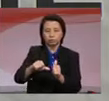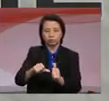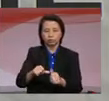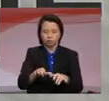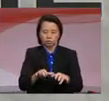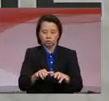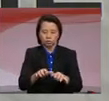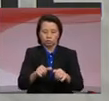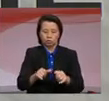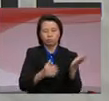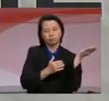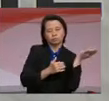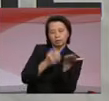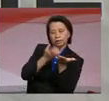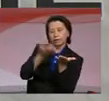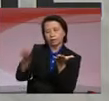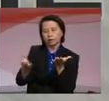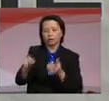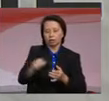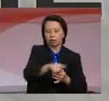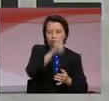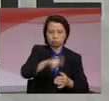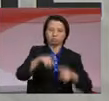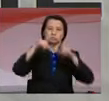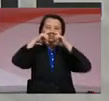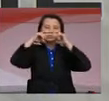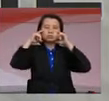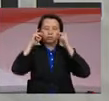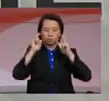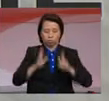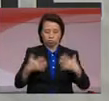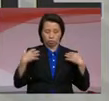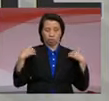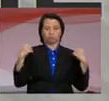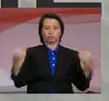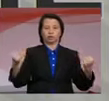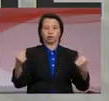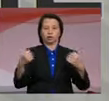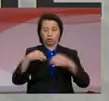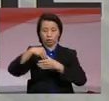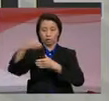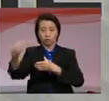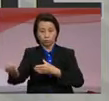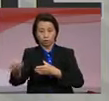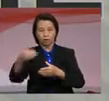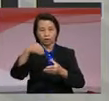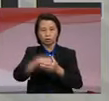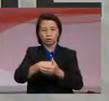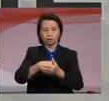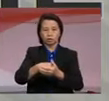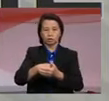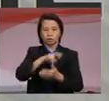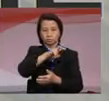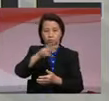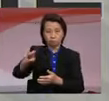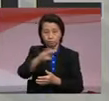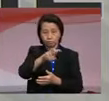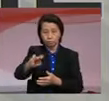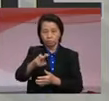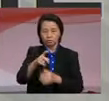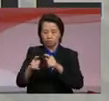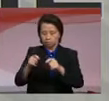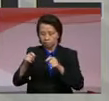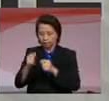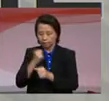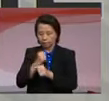juruwang, pelayan serta yang lain-lain. Orang awam sihat yang berada di tempat awam seperti dalam pengangkutan awam, tempat